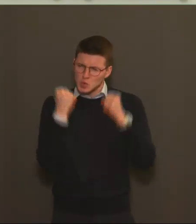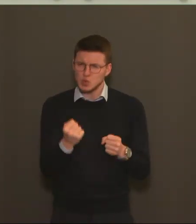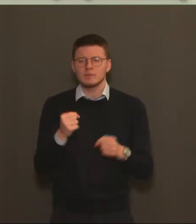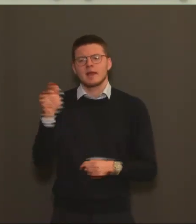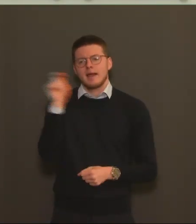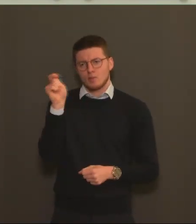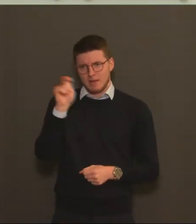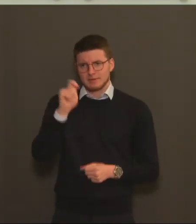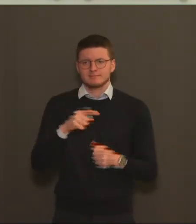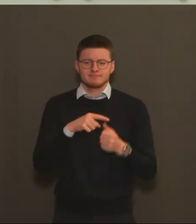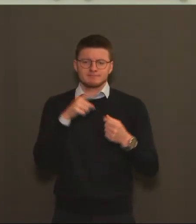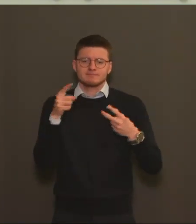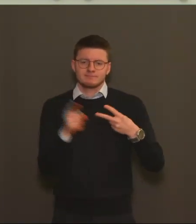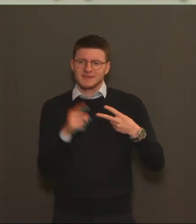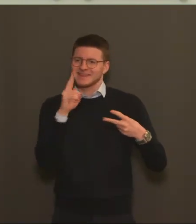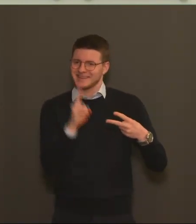en West-Vlaanderen.